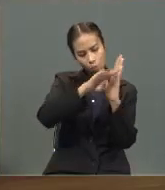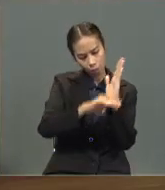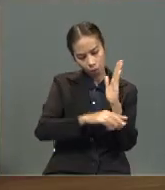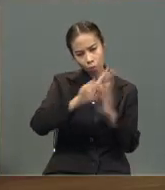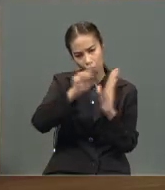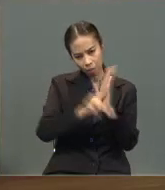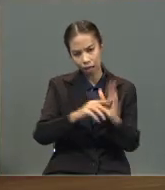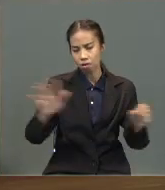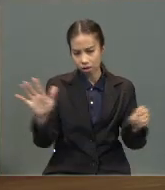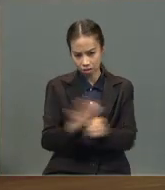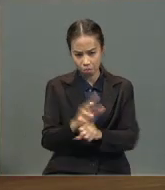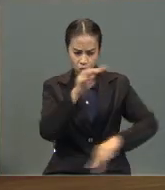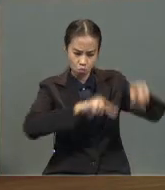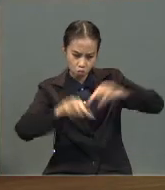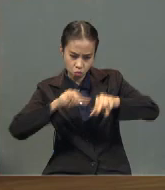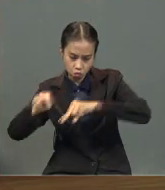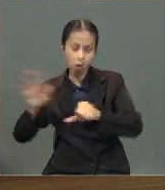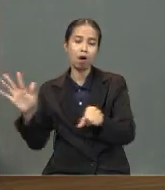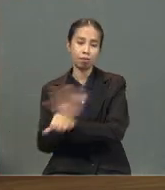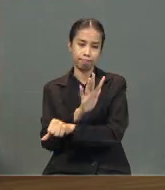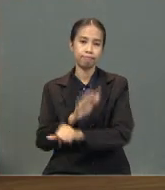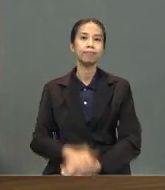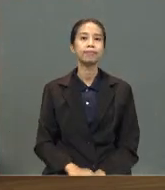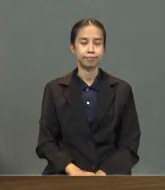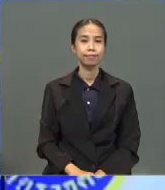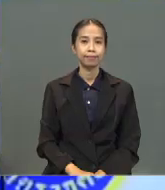ก็ระดมกำลังตรวจตราอย่างเต็มที่